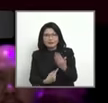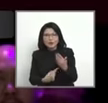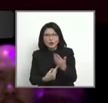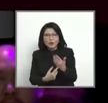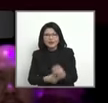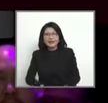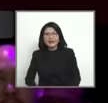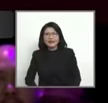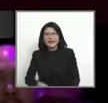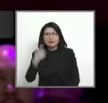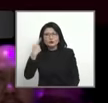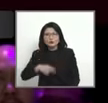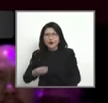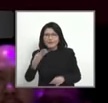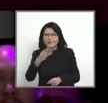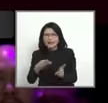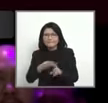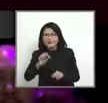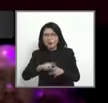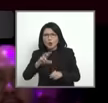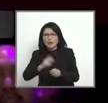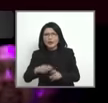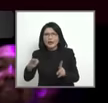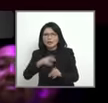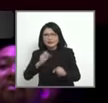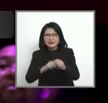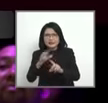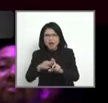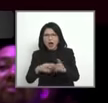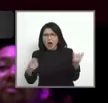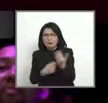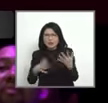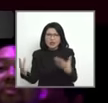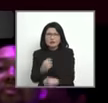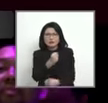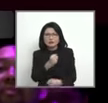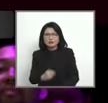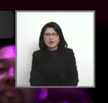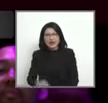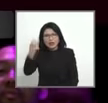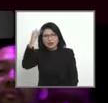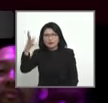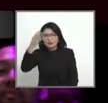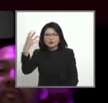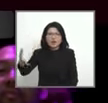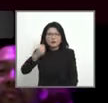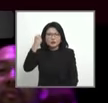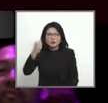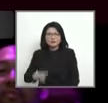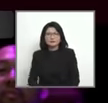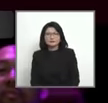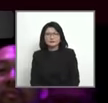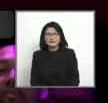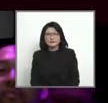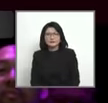berapa menit 2 menit silakan Mah oke tadi karena nyebut Bawaslu Saya pengin konfirmasi justru Apa betul untuk sekarang kalau mau